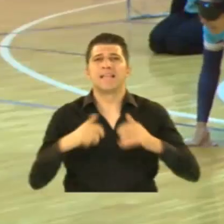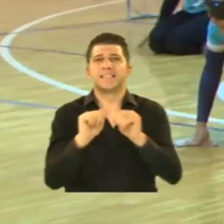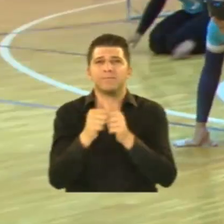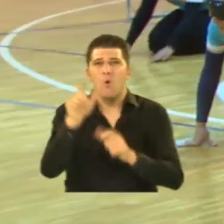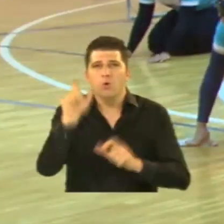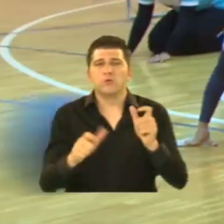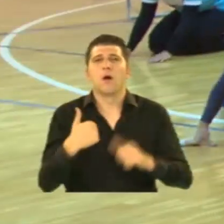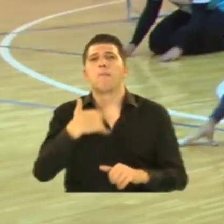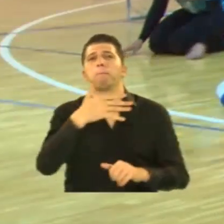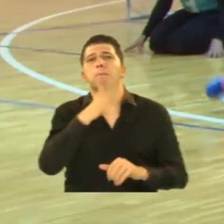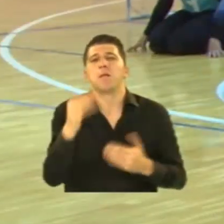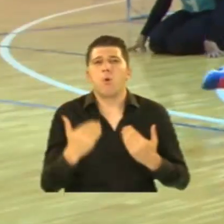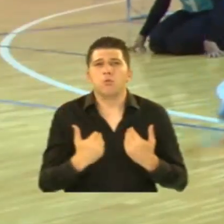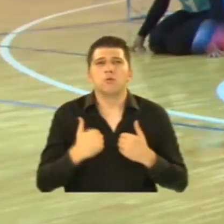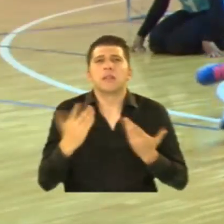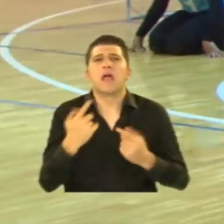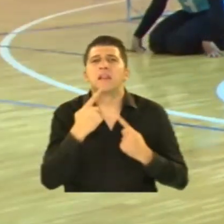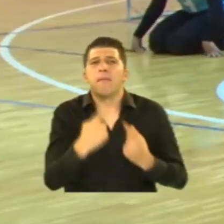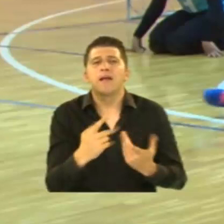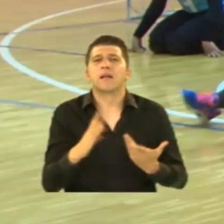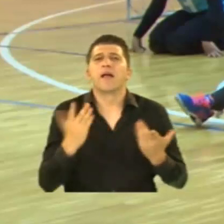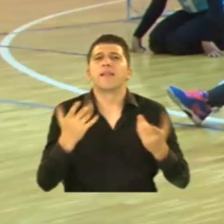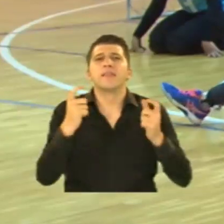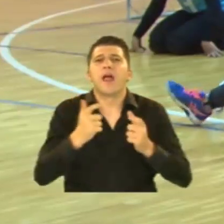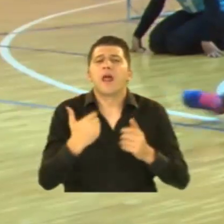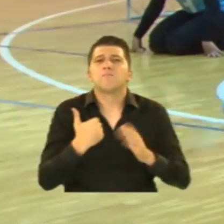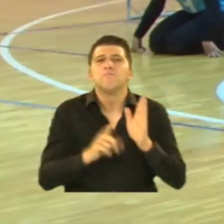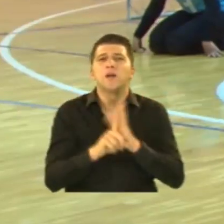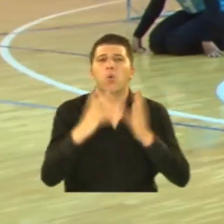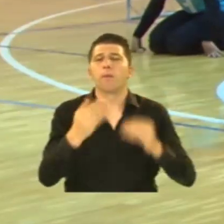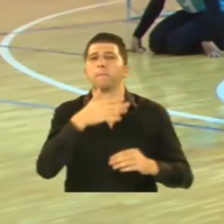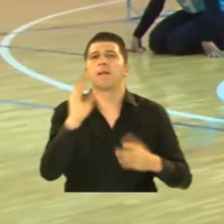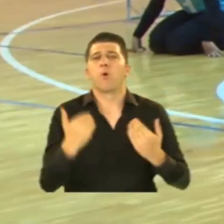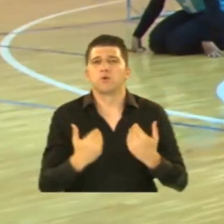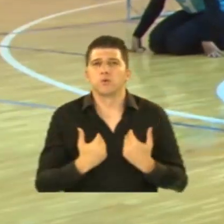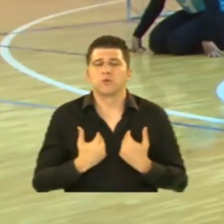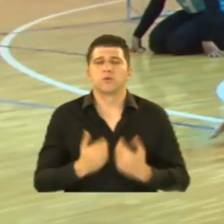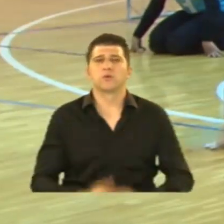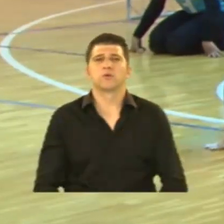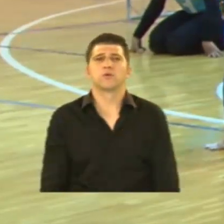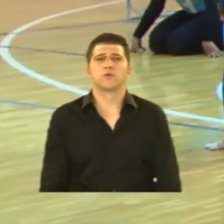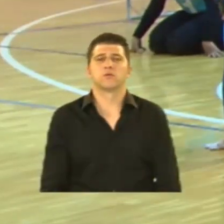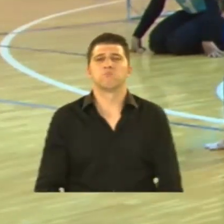milli sporculuk bilmiyorduk. Hani ne demek, nerelere gelebiliriz bilmiyorduk.